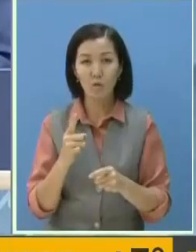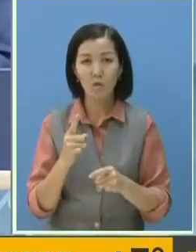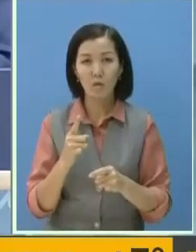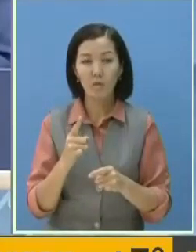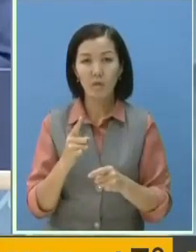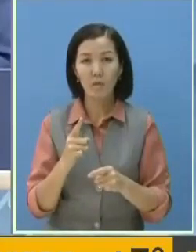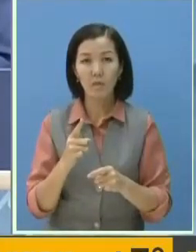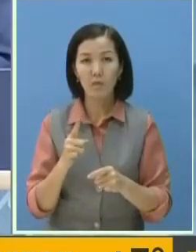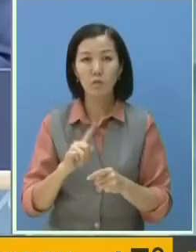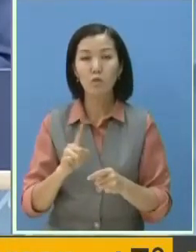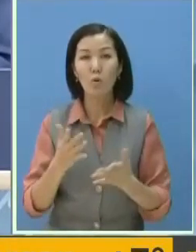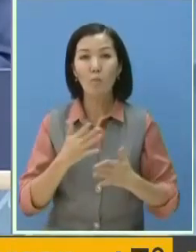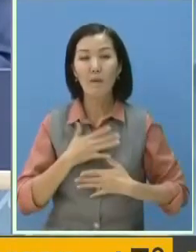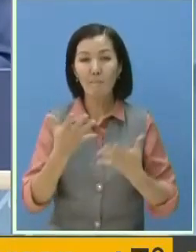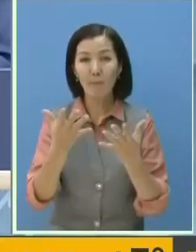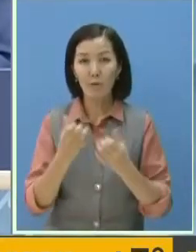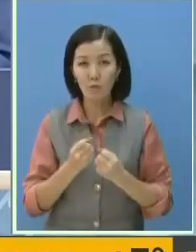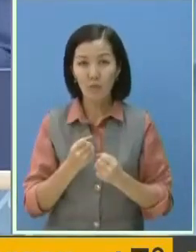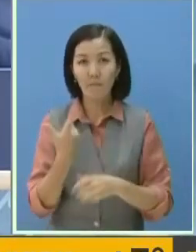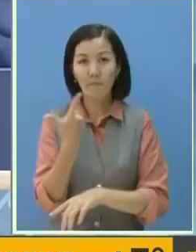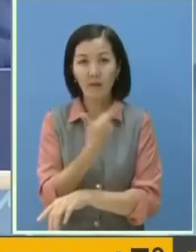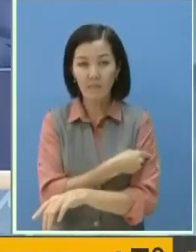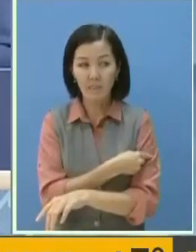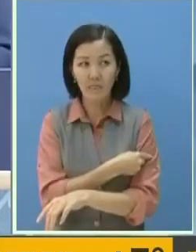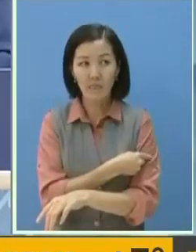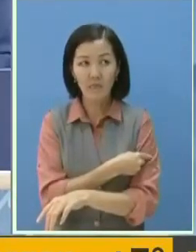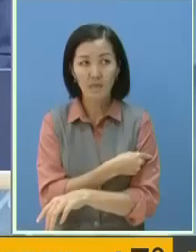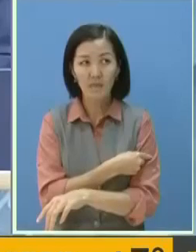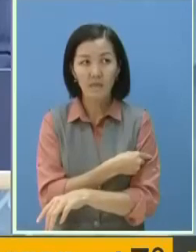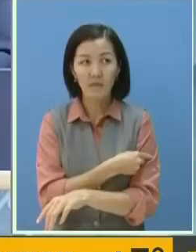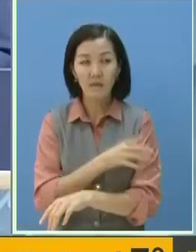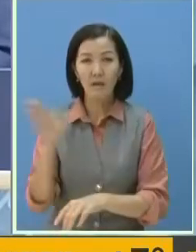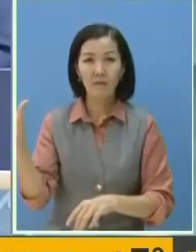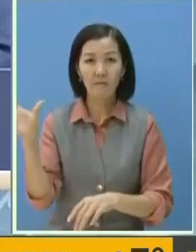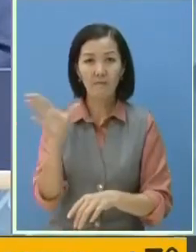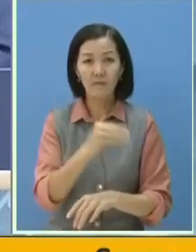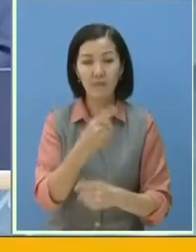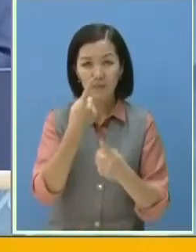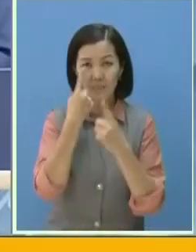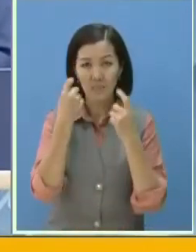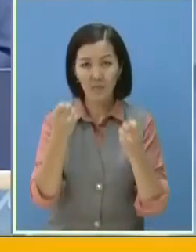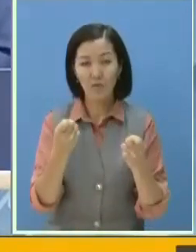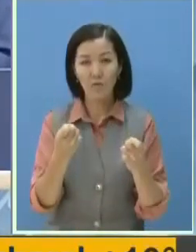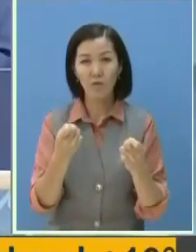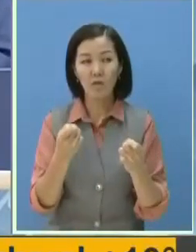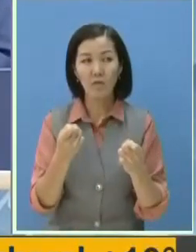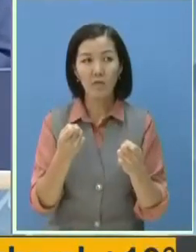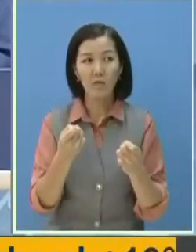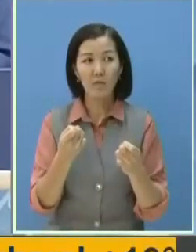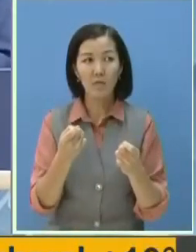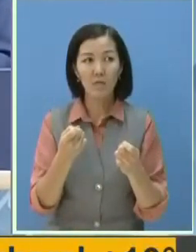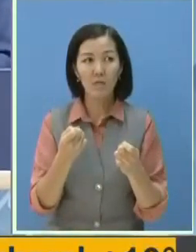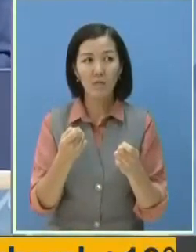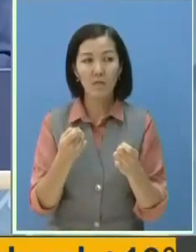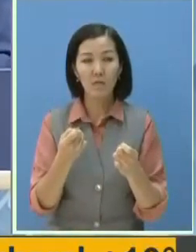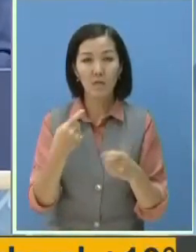то, что мы получаем с вакцины, это вот все уже в этом плане просвещенные антитела, они находятся внутри